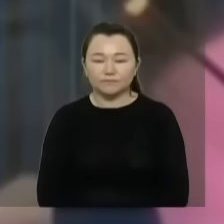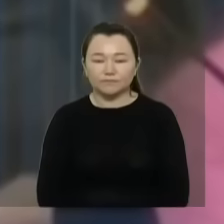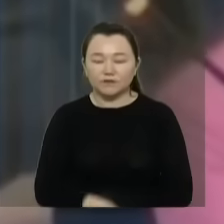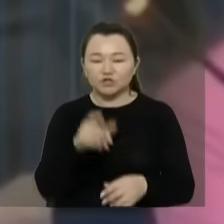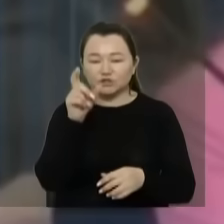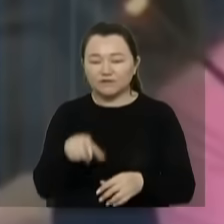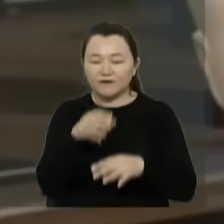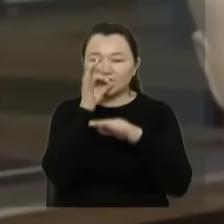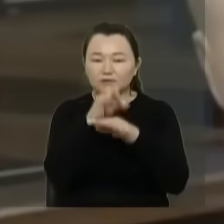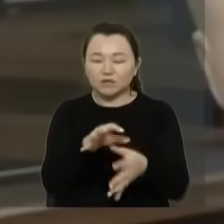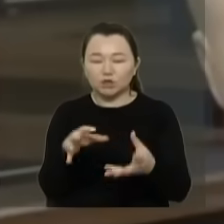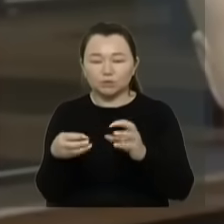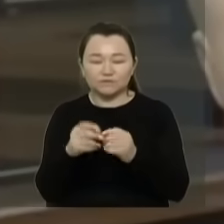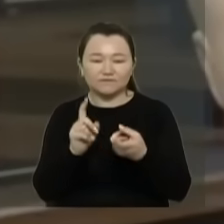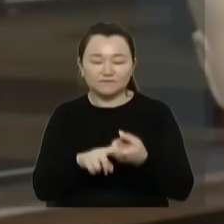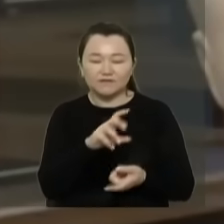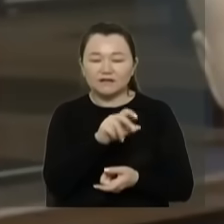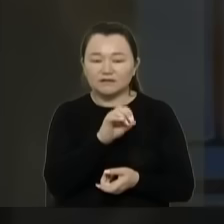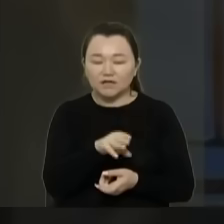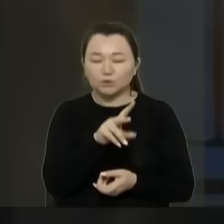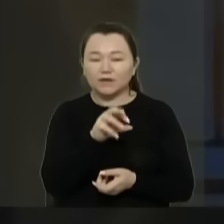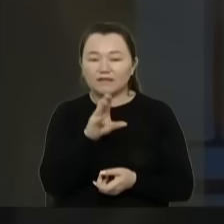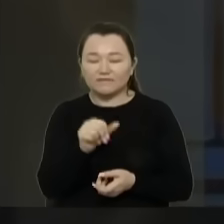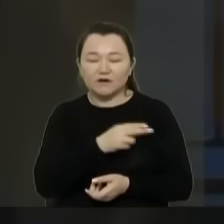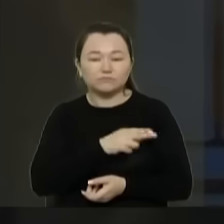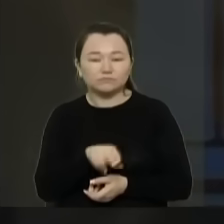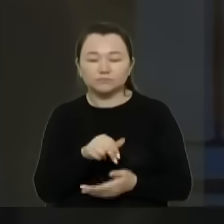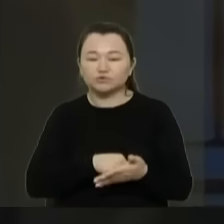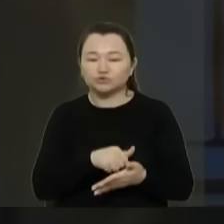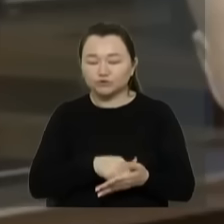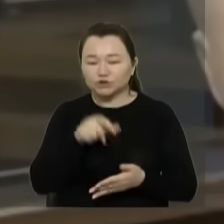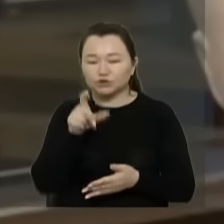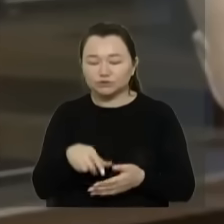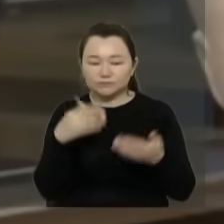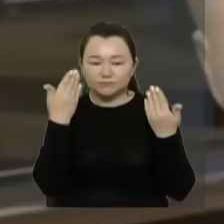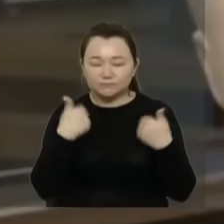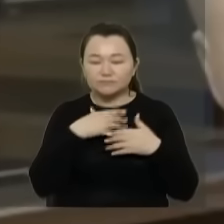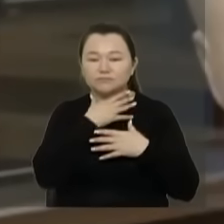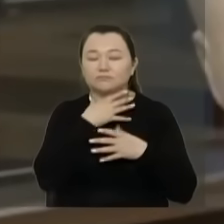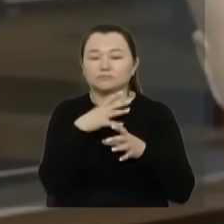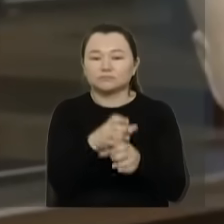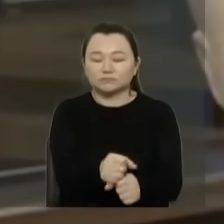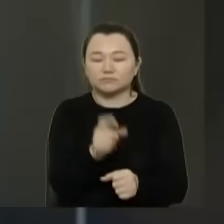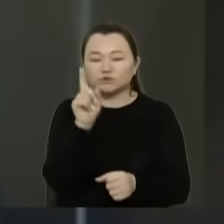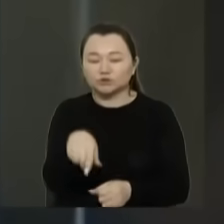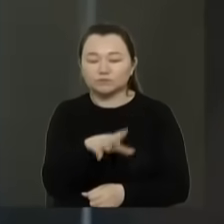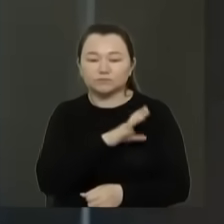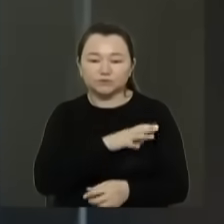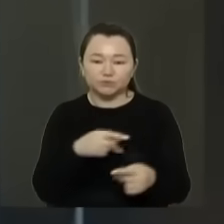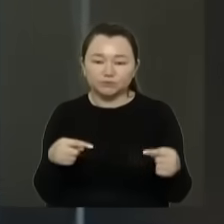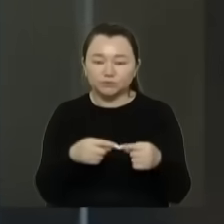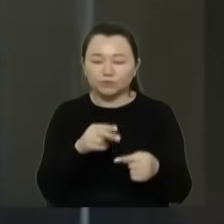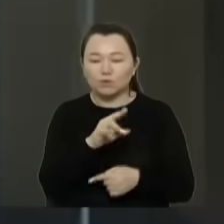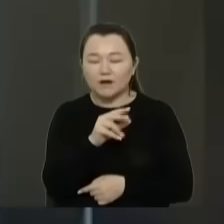Маман берген қорытынды бойынша Салтанат Нүкенова неден қайтыс болған? Марқұмның денесінен қылқындыру белгілерінің табылғаны рас па? Бұған